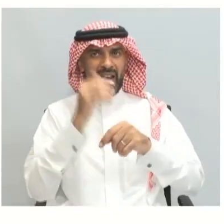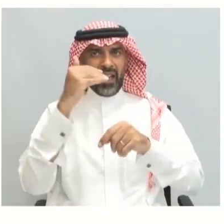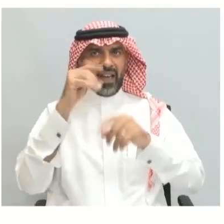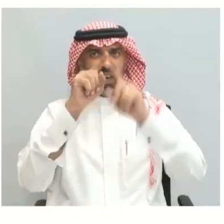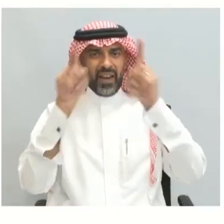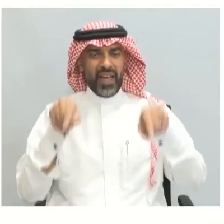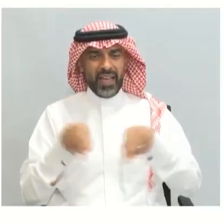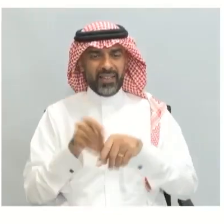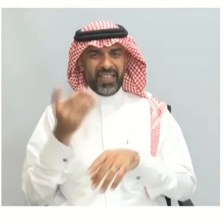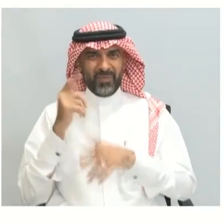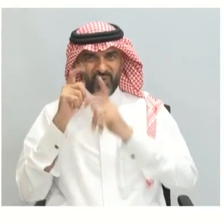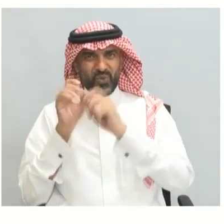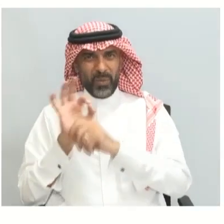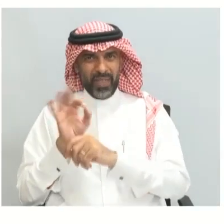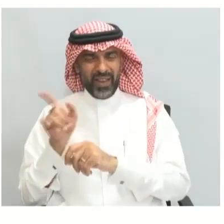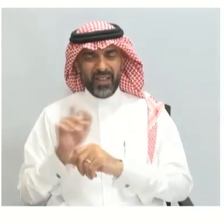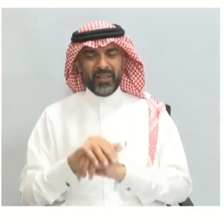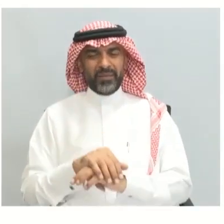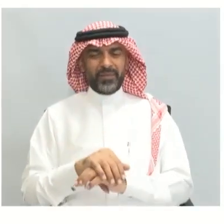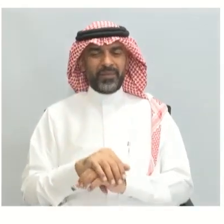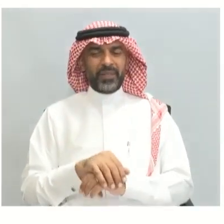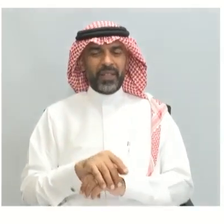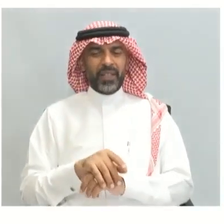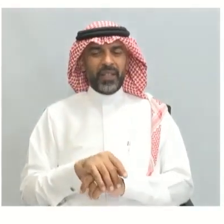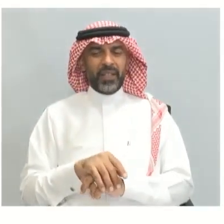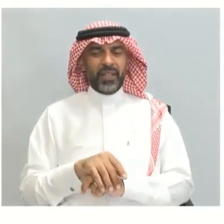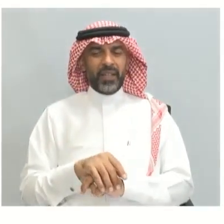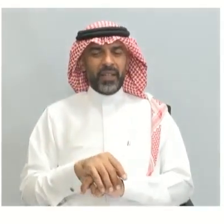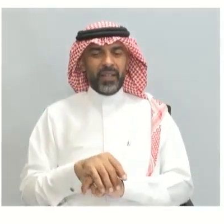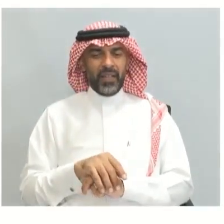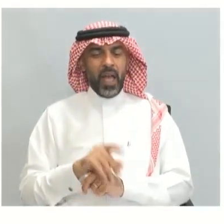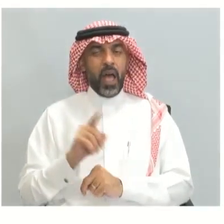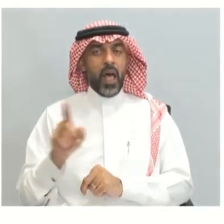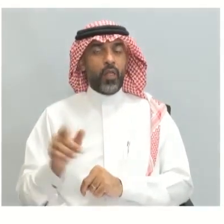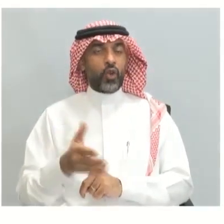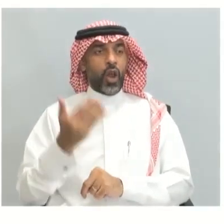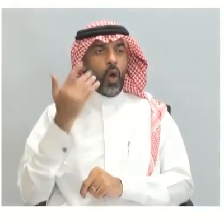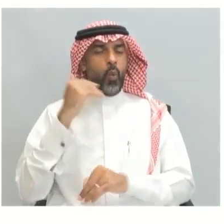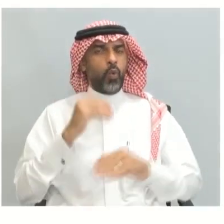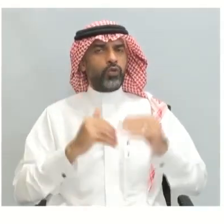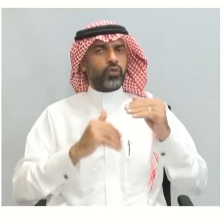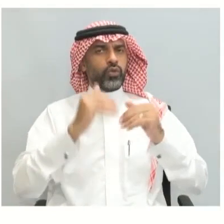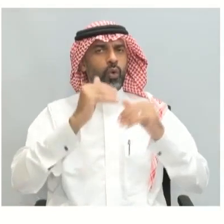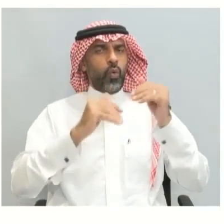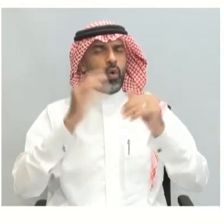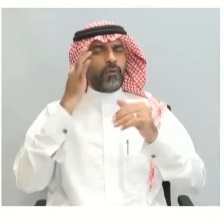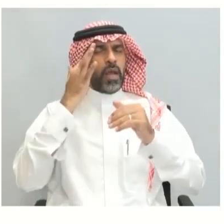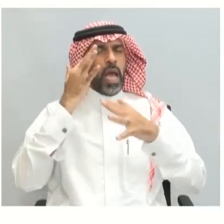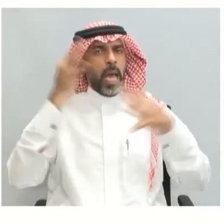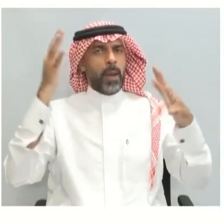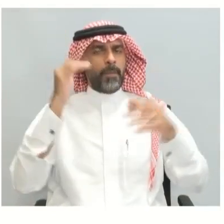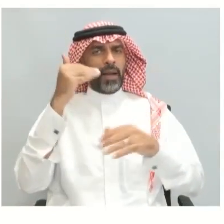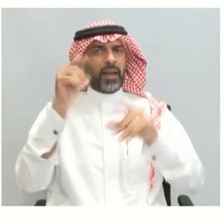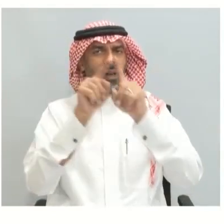التي عرضتها لكم في الشريحه السابقه هي تعتبر اوج ما بلغ به علمهم في ذلك الوقت في الخرائط